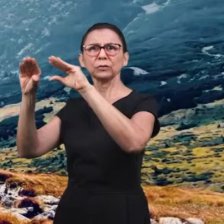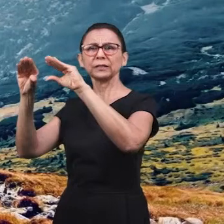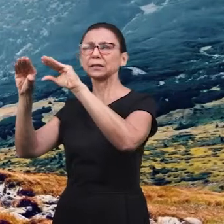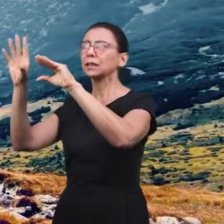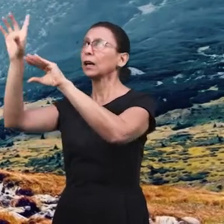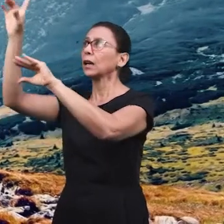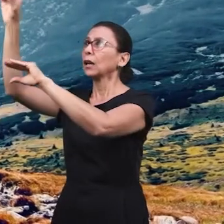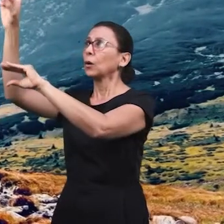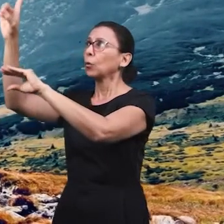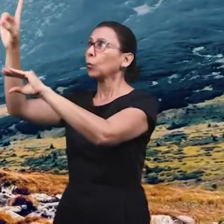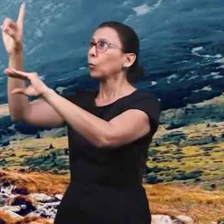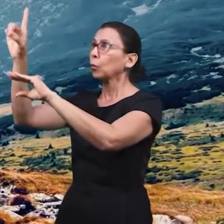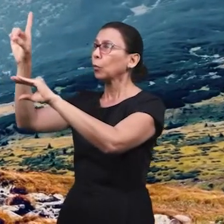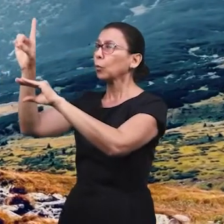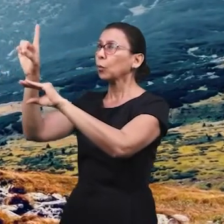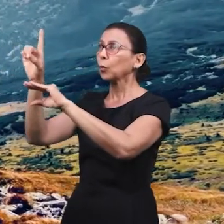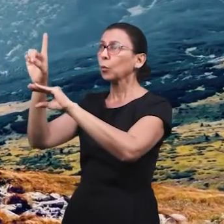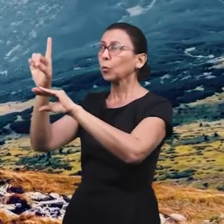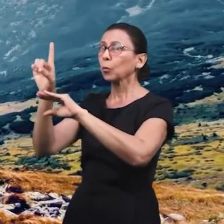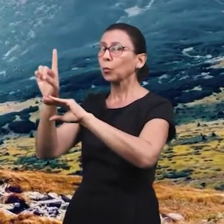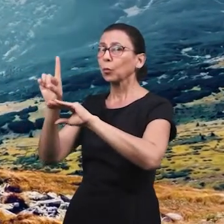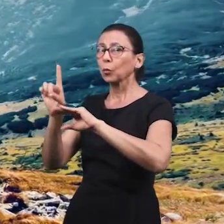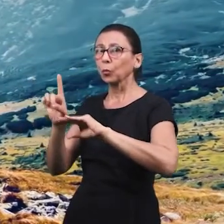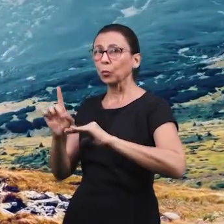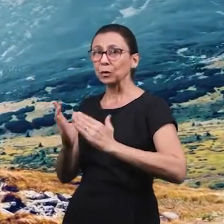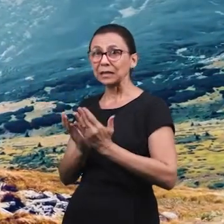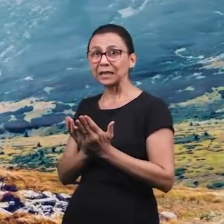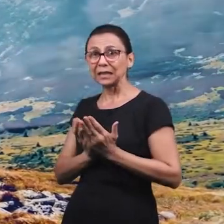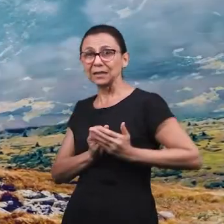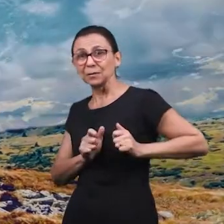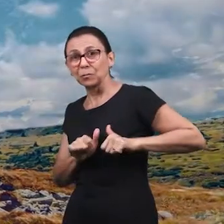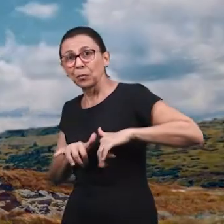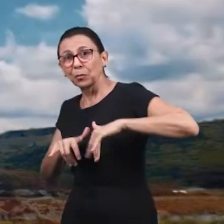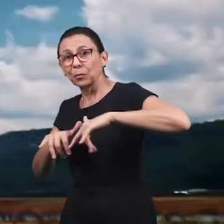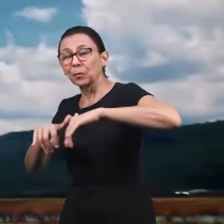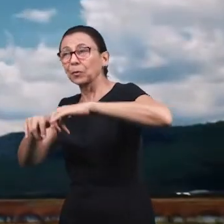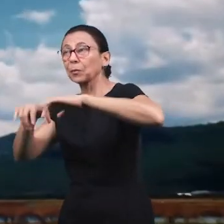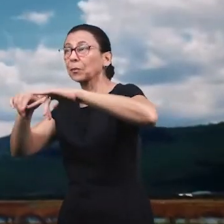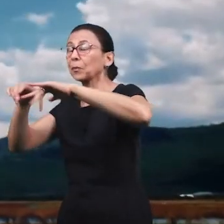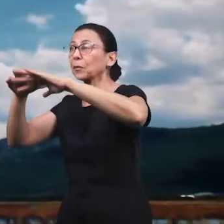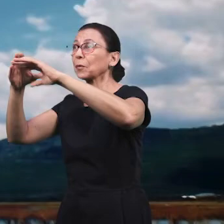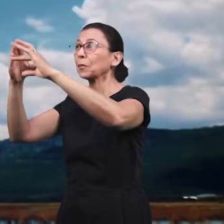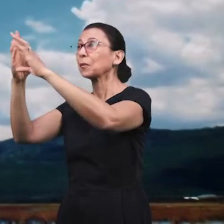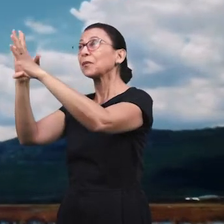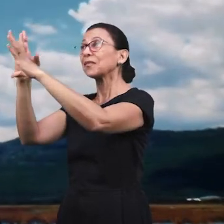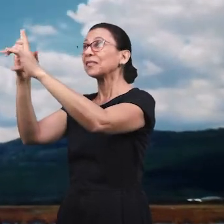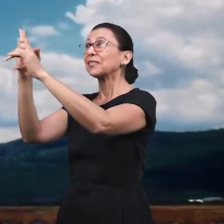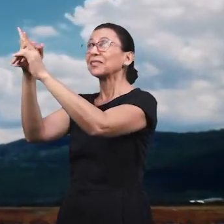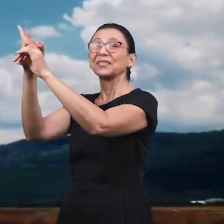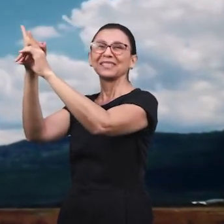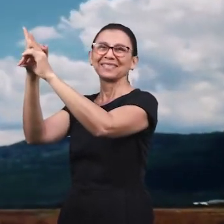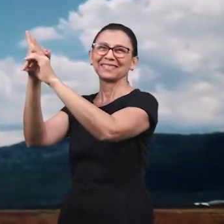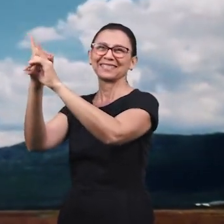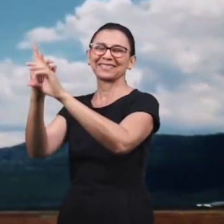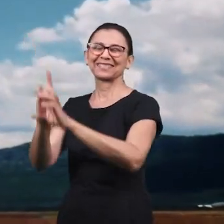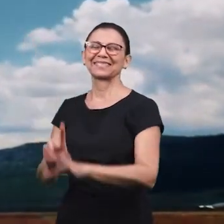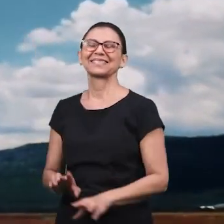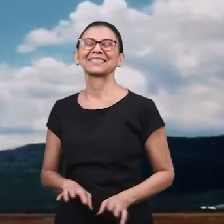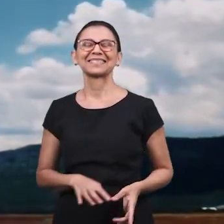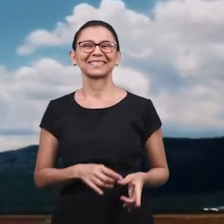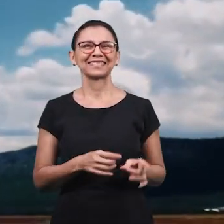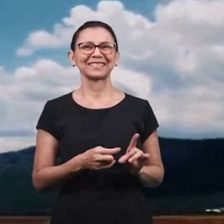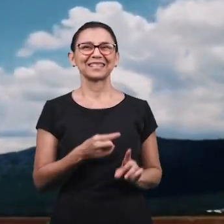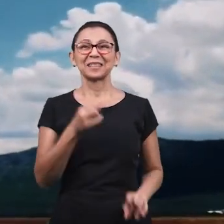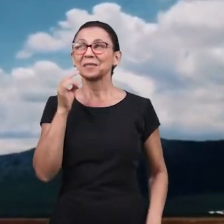день, когда спасенные взойдут, чтобы быть с Ним.